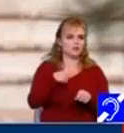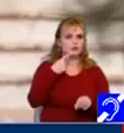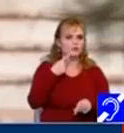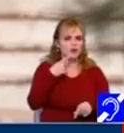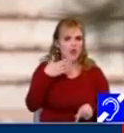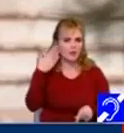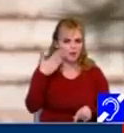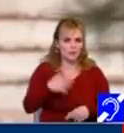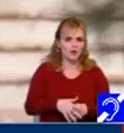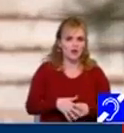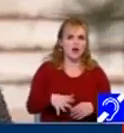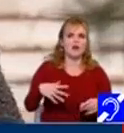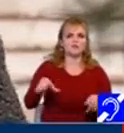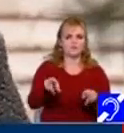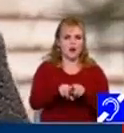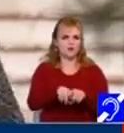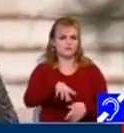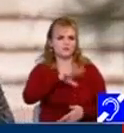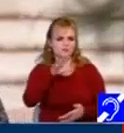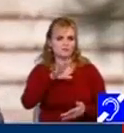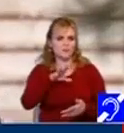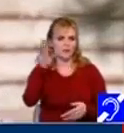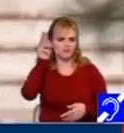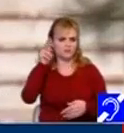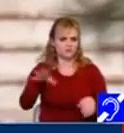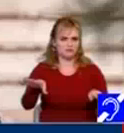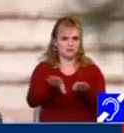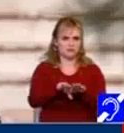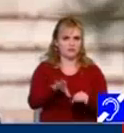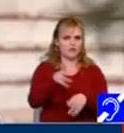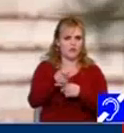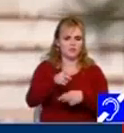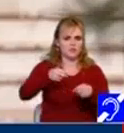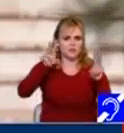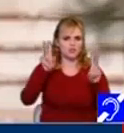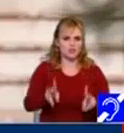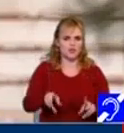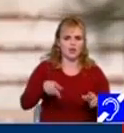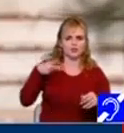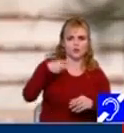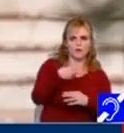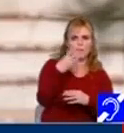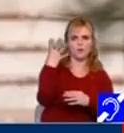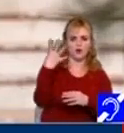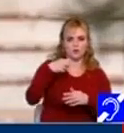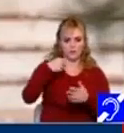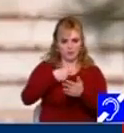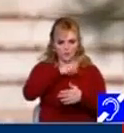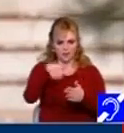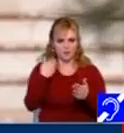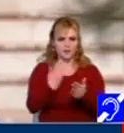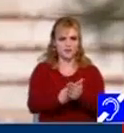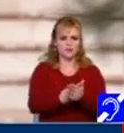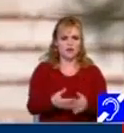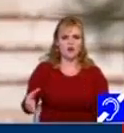de comunicare, ci la aceleași tehnici, tactici și manevră din teatrele de operații. Din 2004 și până în prezent, doar Brigada